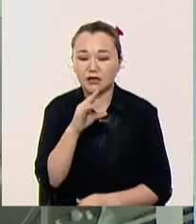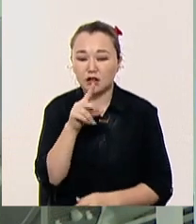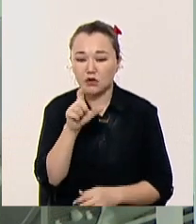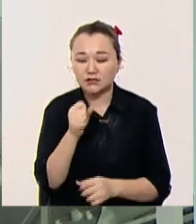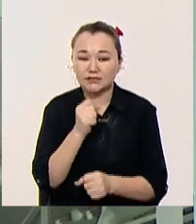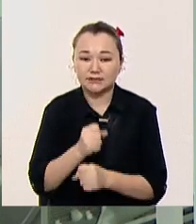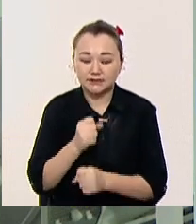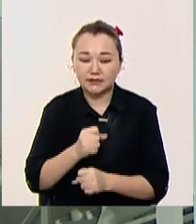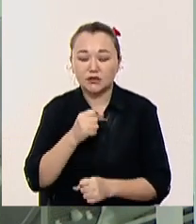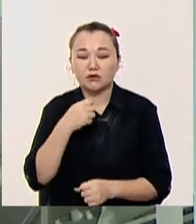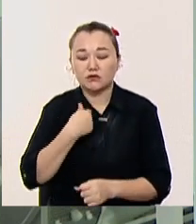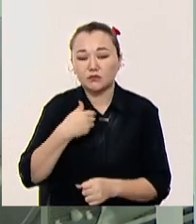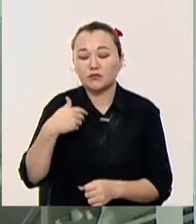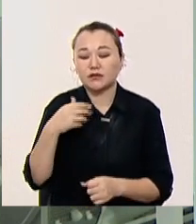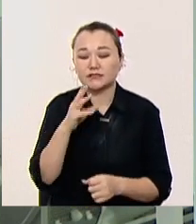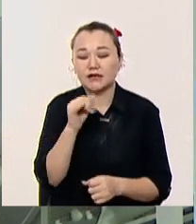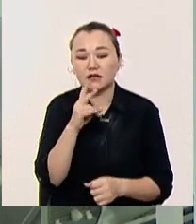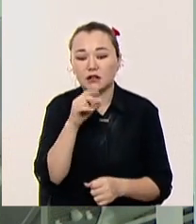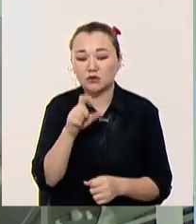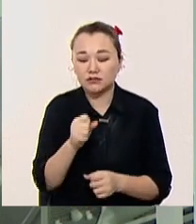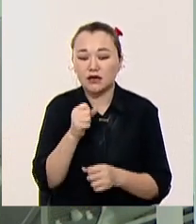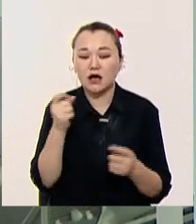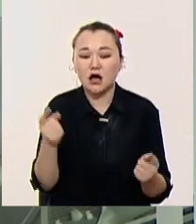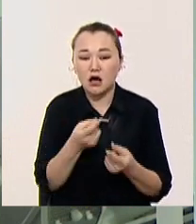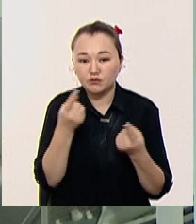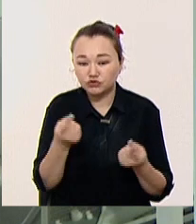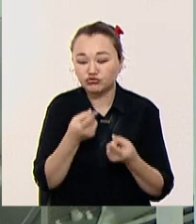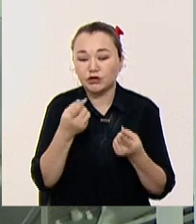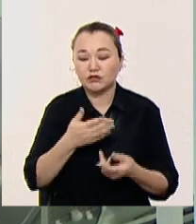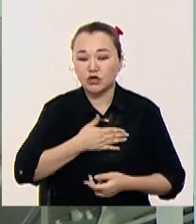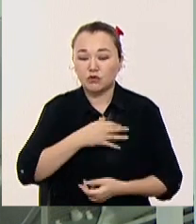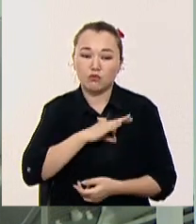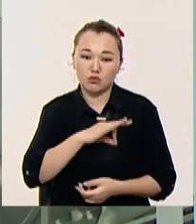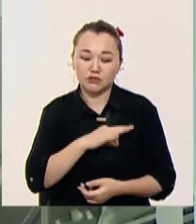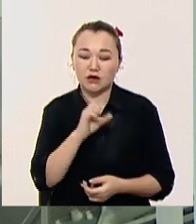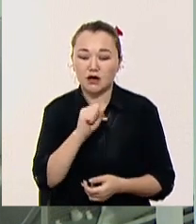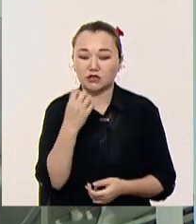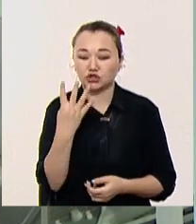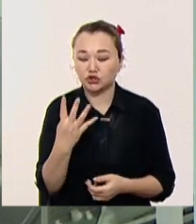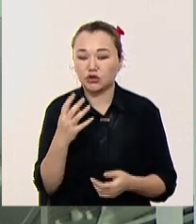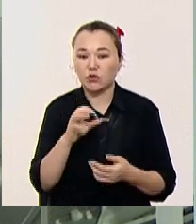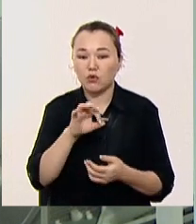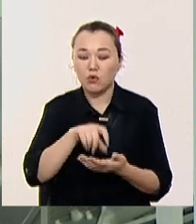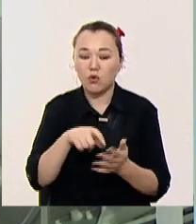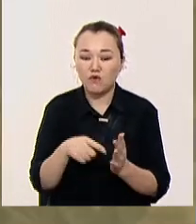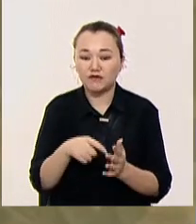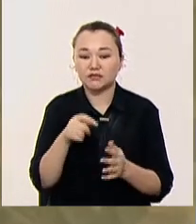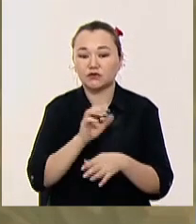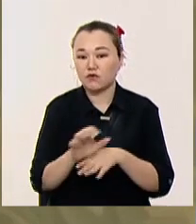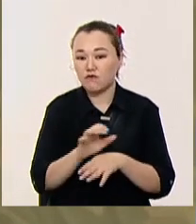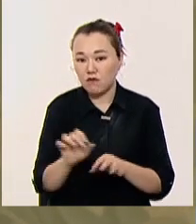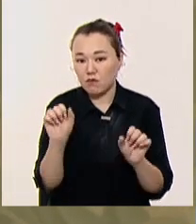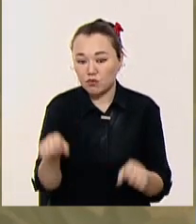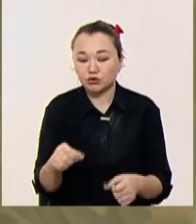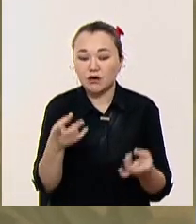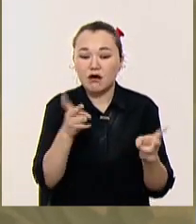жасауды жөн көрдік. Бұл целлюлоза бізде қарапайым өзіміздің қолданыстағы А4 кеңсе тауар болып табылады.